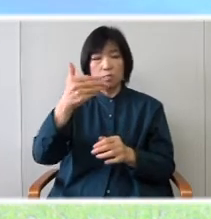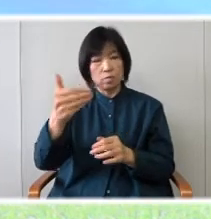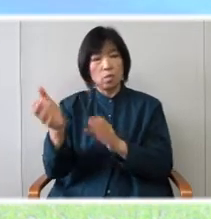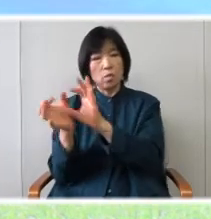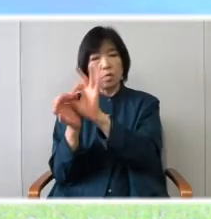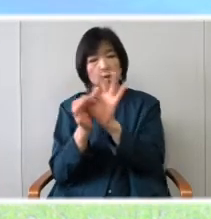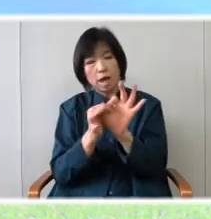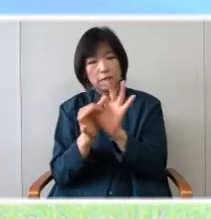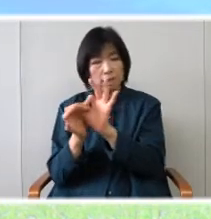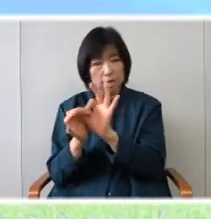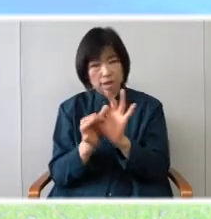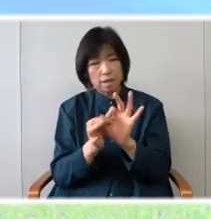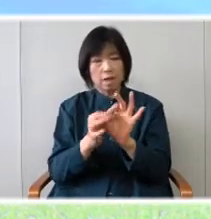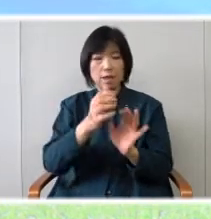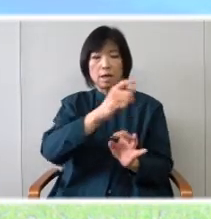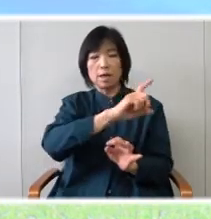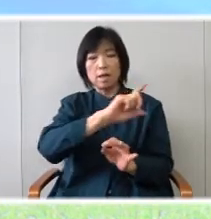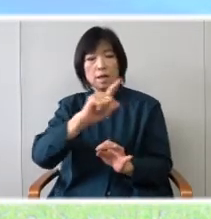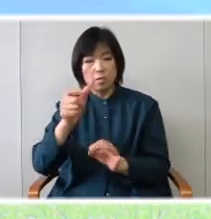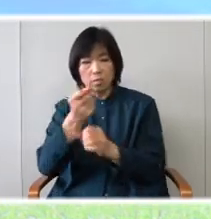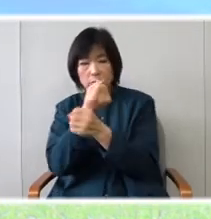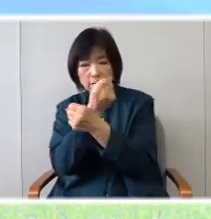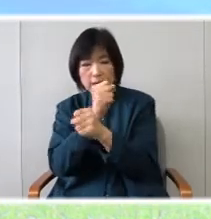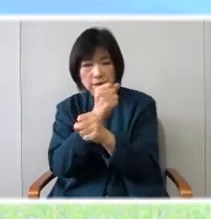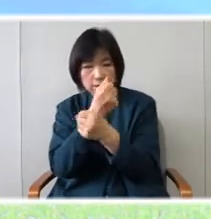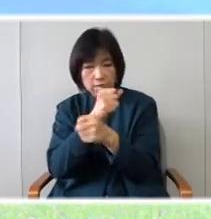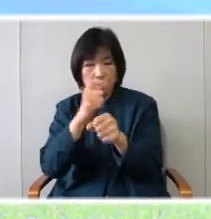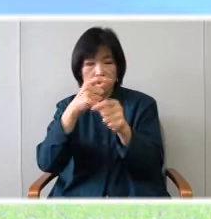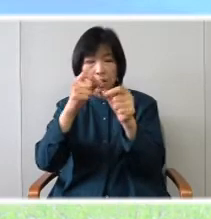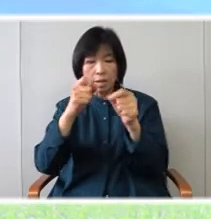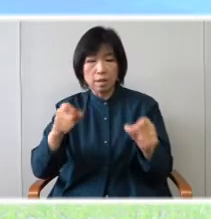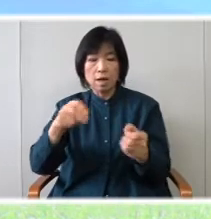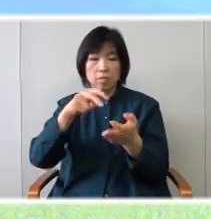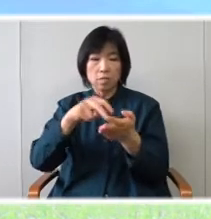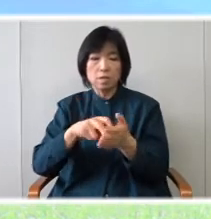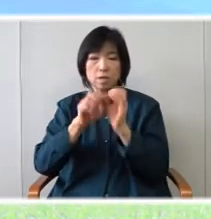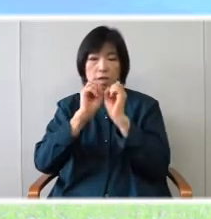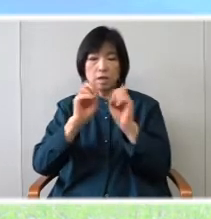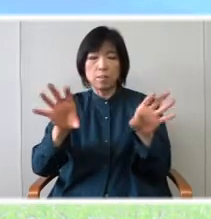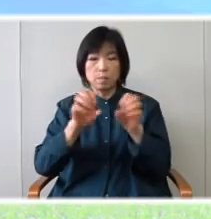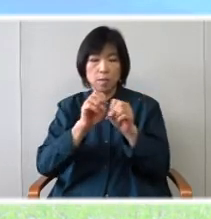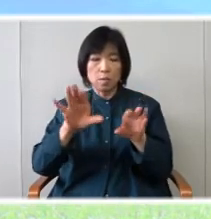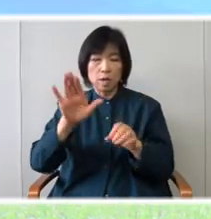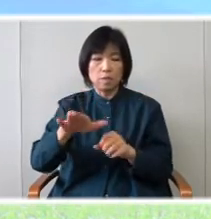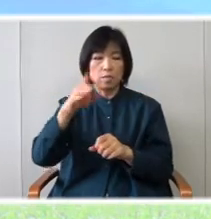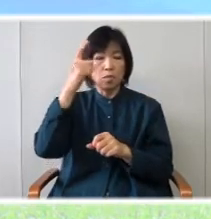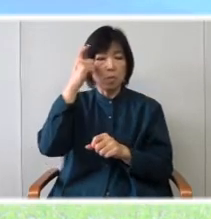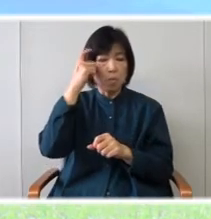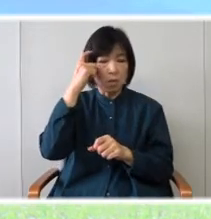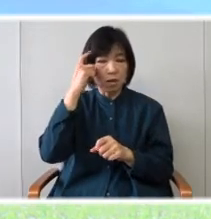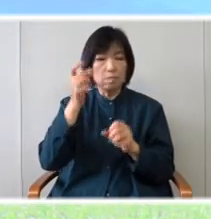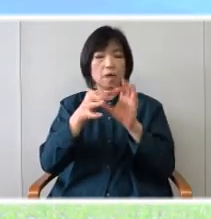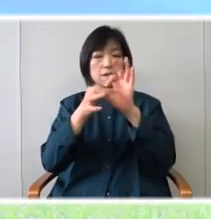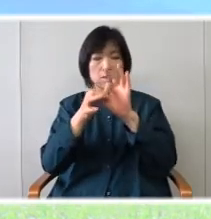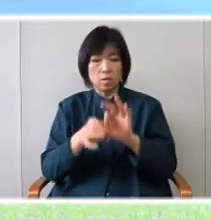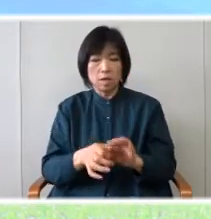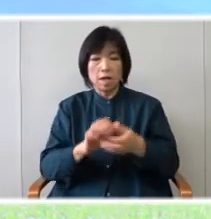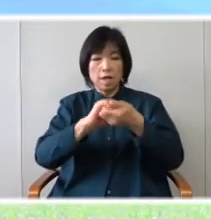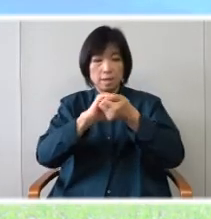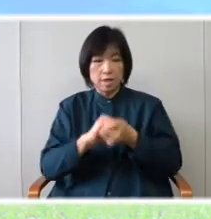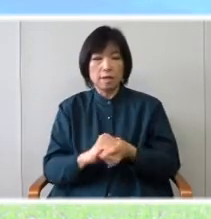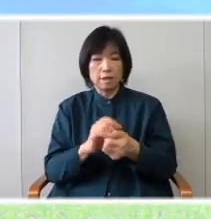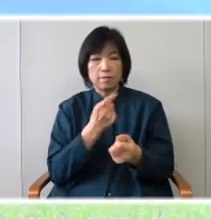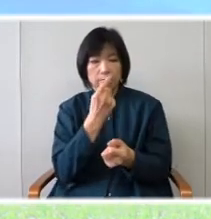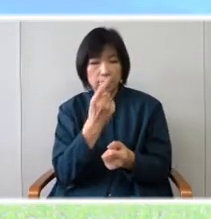ことがあの研究成果として発表されると思いますので、ぜひまたこうしたこともご覧いただければと思います